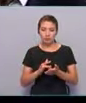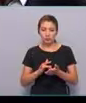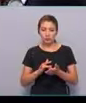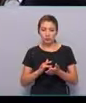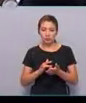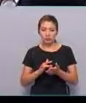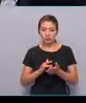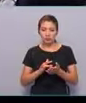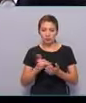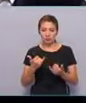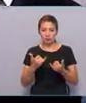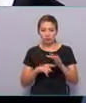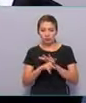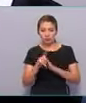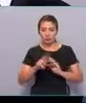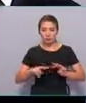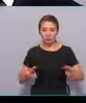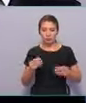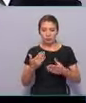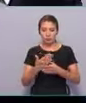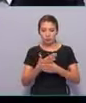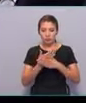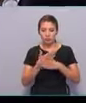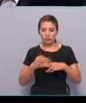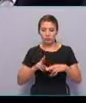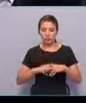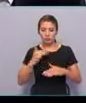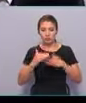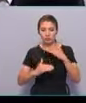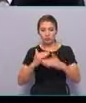окраиналарына бөлінді. Енді қаражаттар соны енді этап-этаппен шешейік.